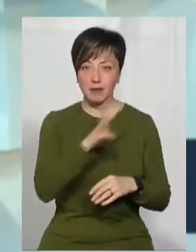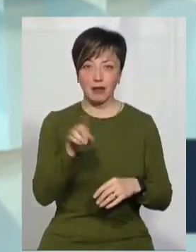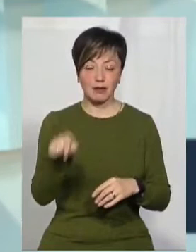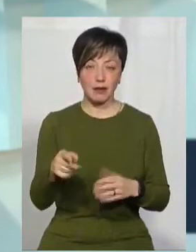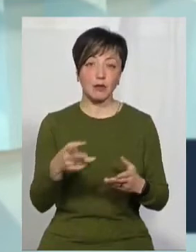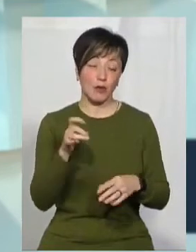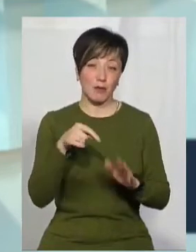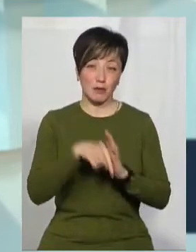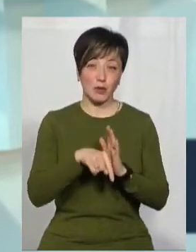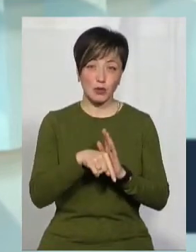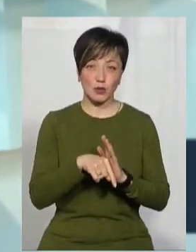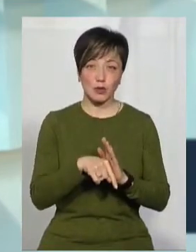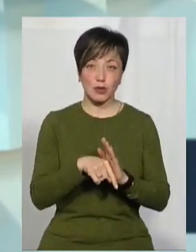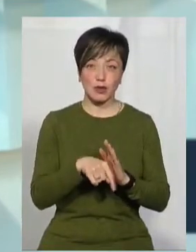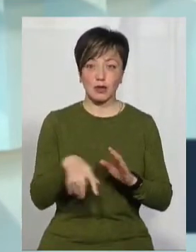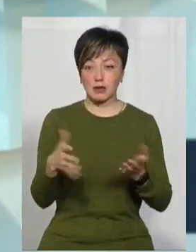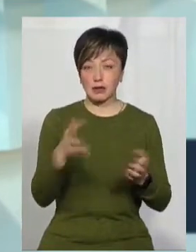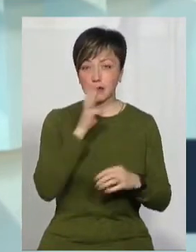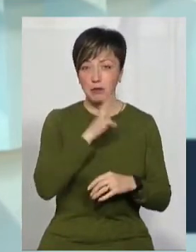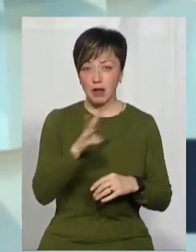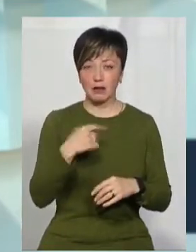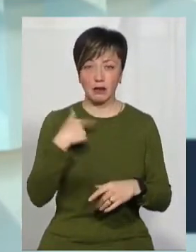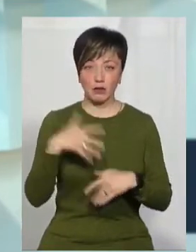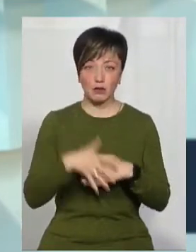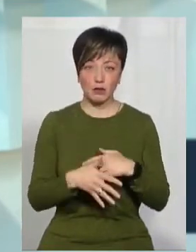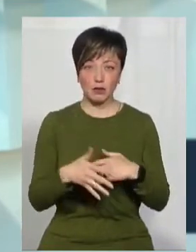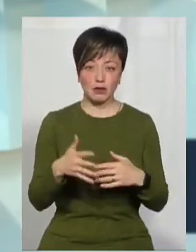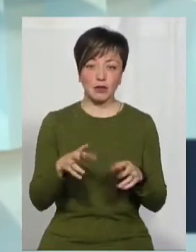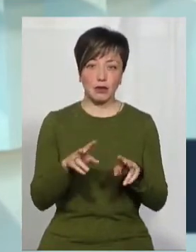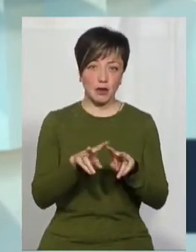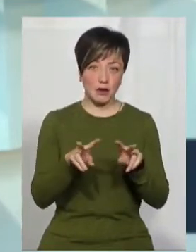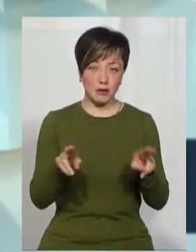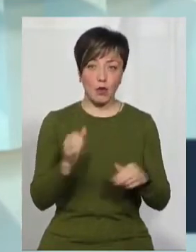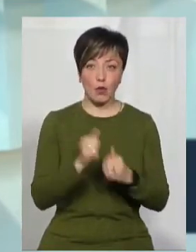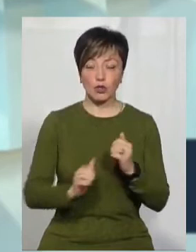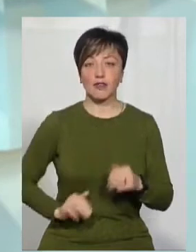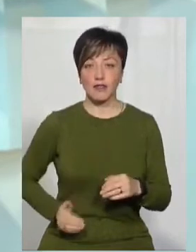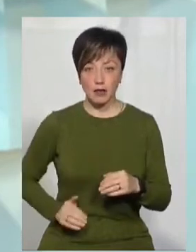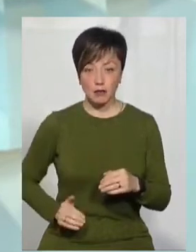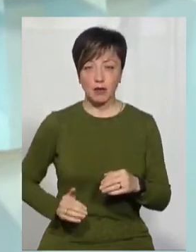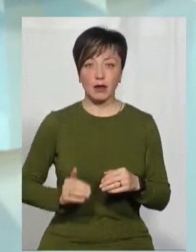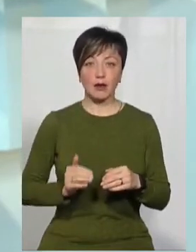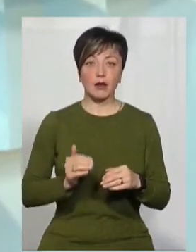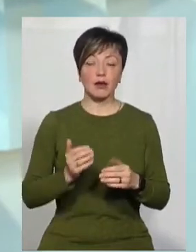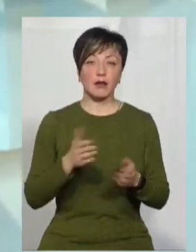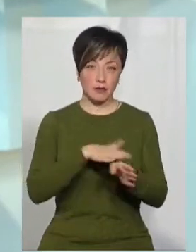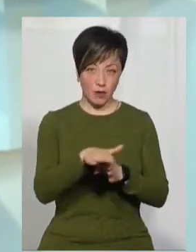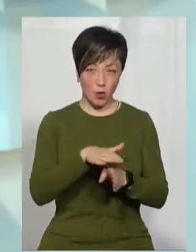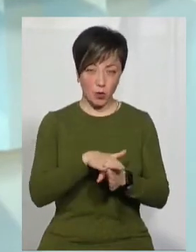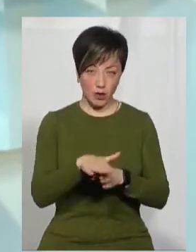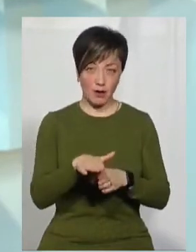там. Ну, по суті, якби ринкові зарплати, наскільки я розумію, якби вони конкурентні, і кожна фірма, підрядник, якби,